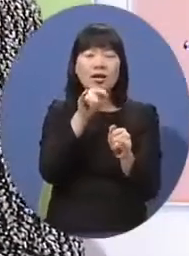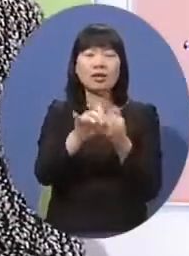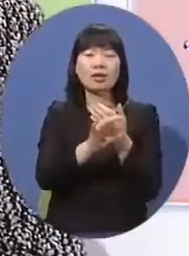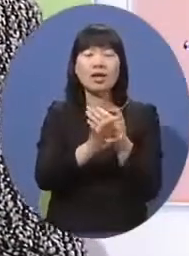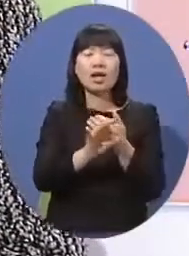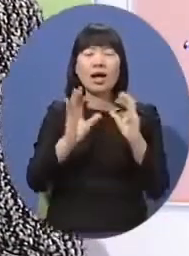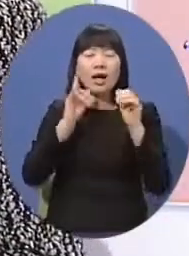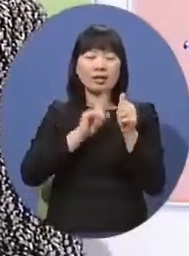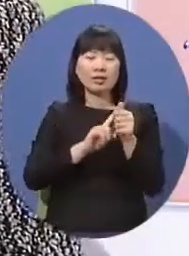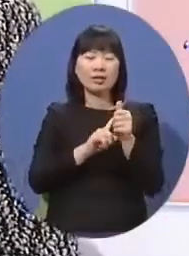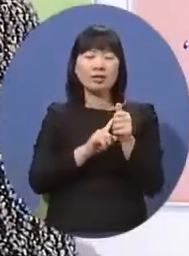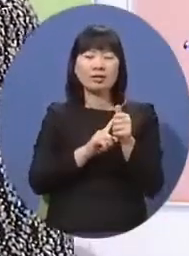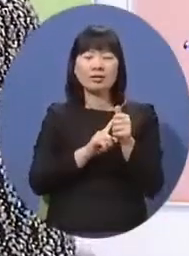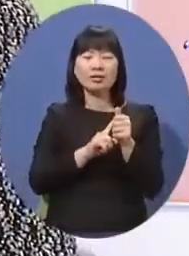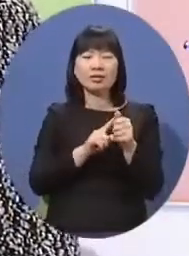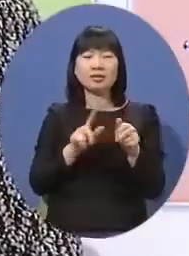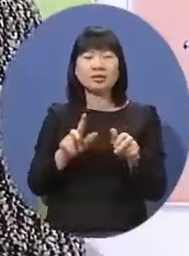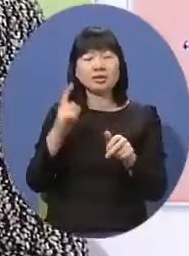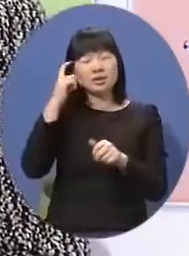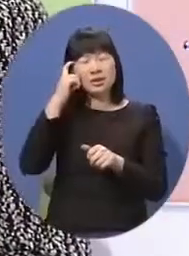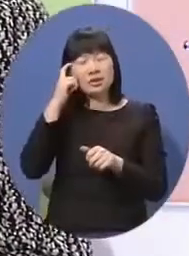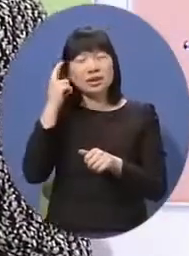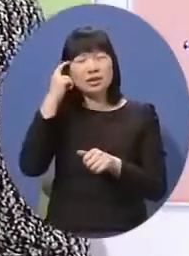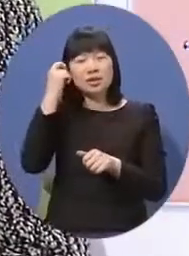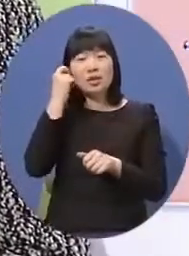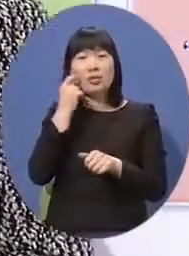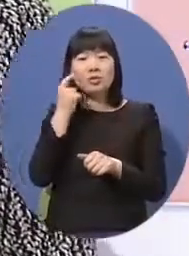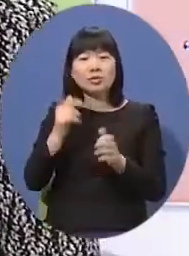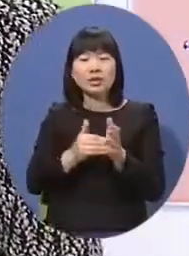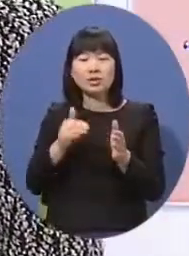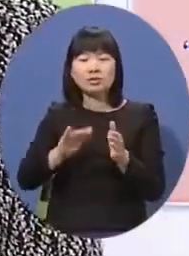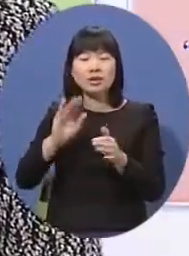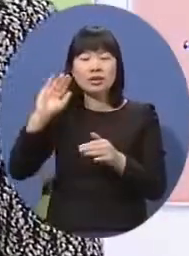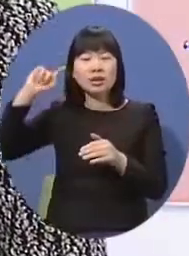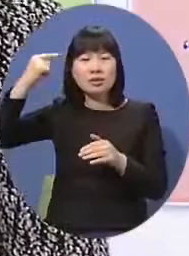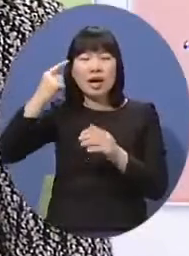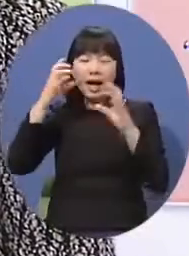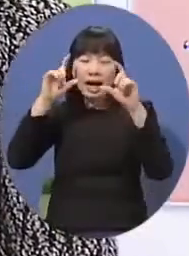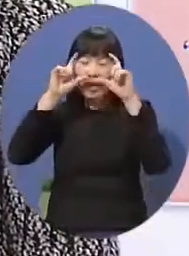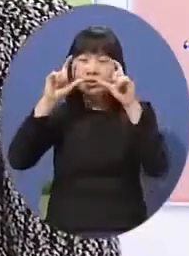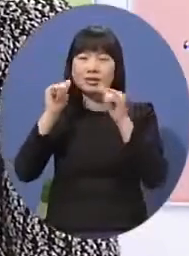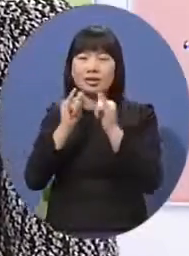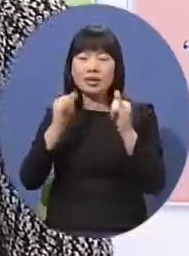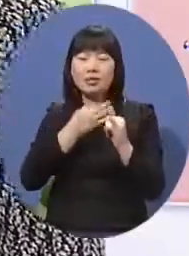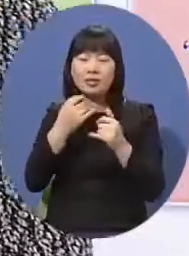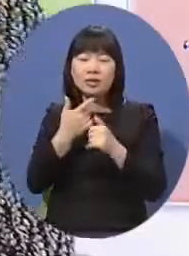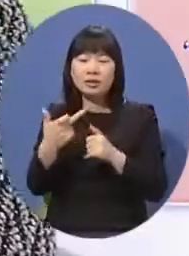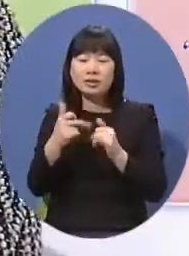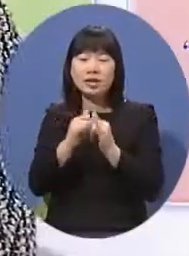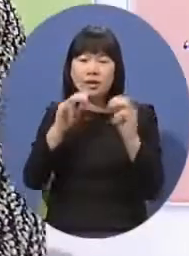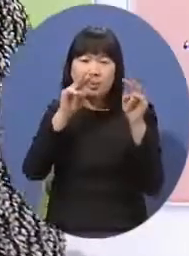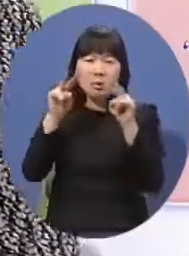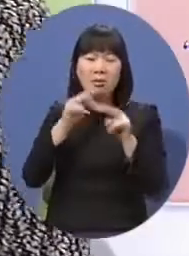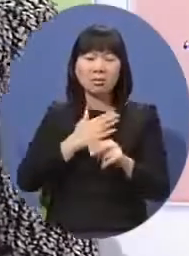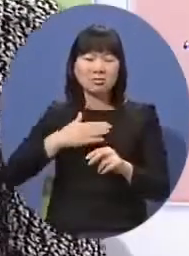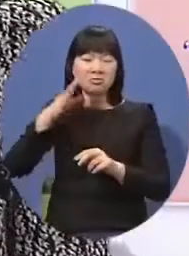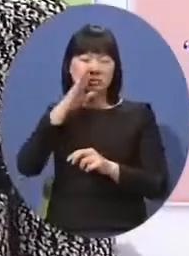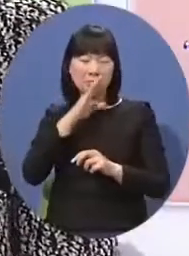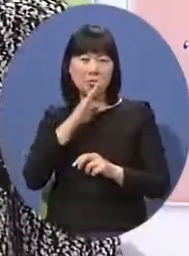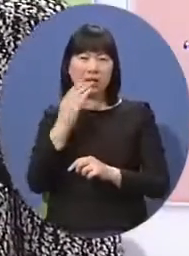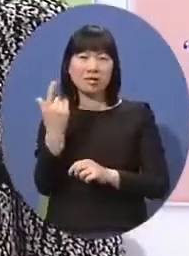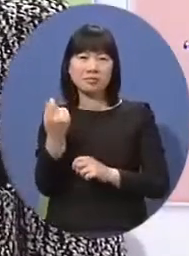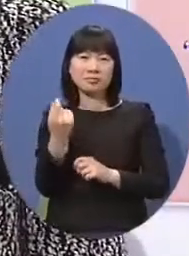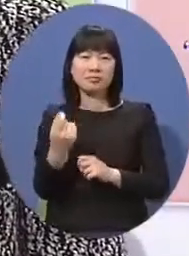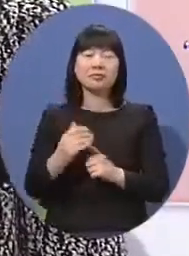그러면은 아이는 그런 거를 인지적으로는 기억을 못해도 다음에 안경 쓴 사람 그리고 목소리 큰 사람만 보면 기분이 되게 나빠지거나